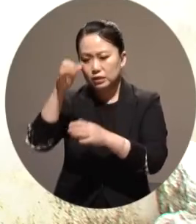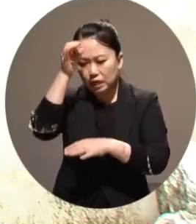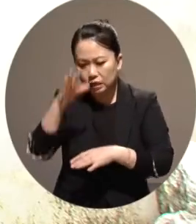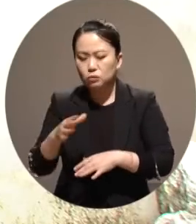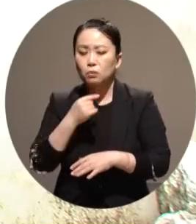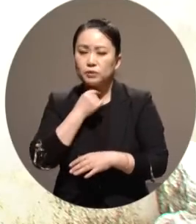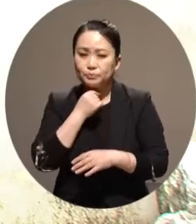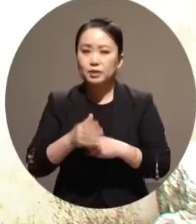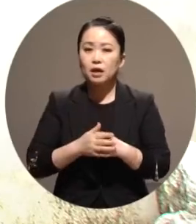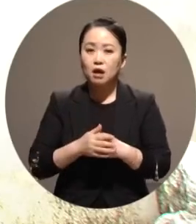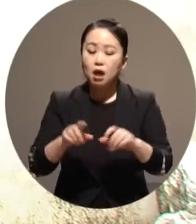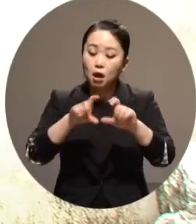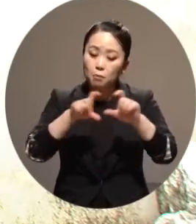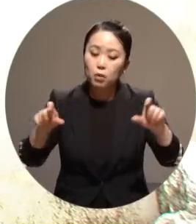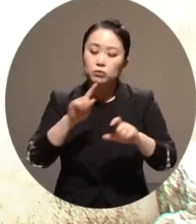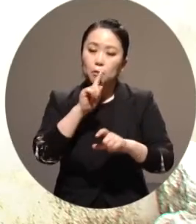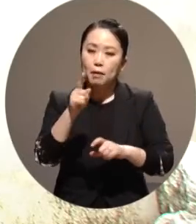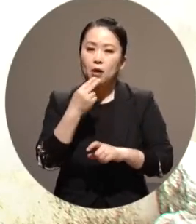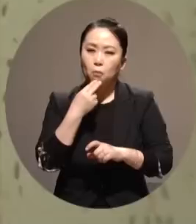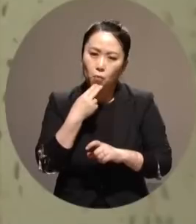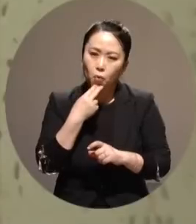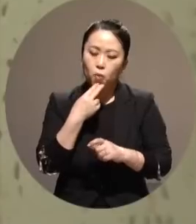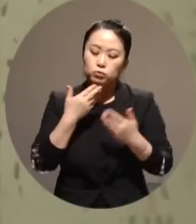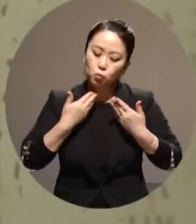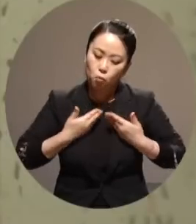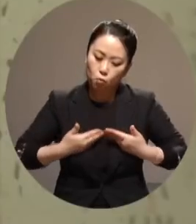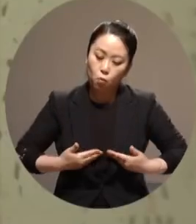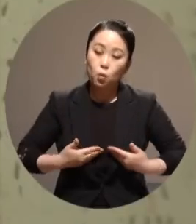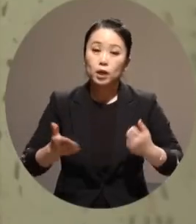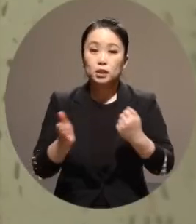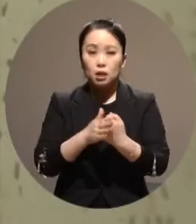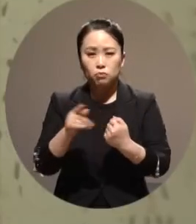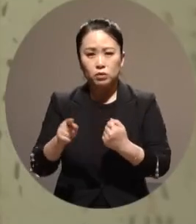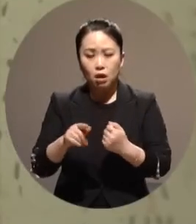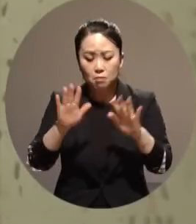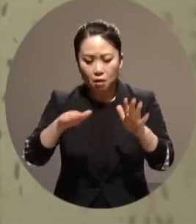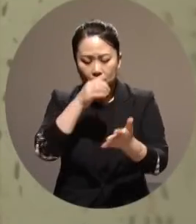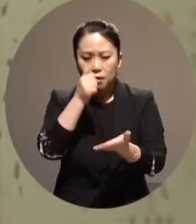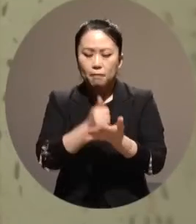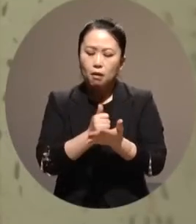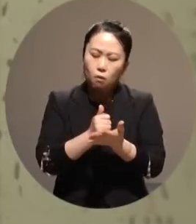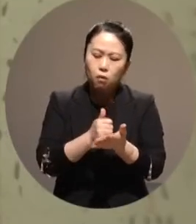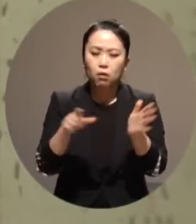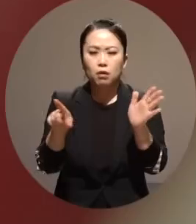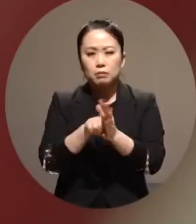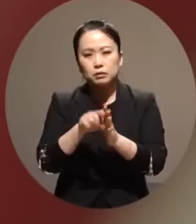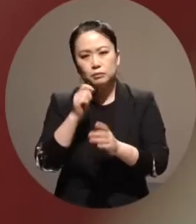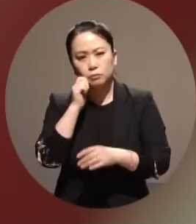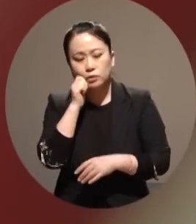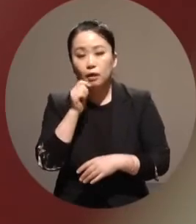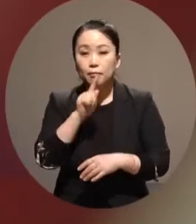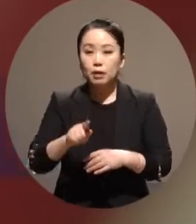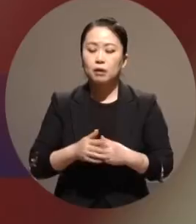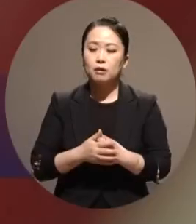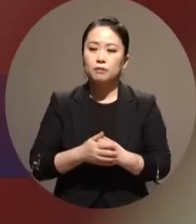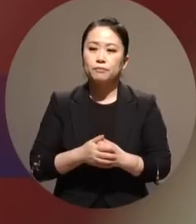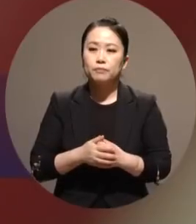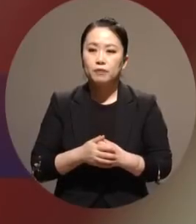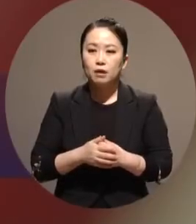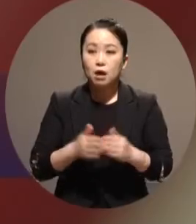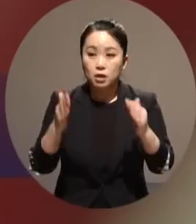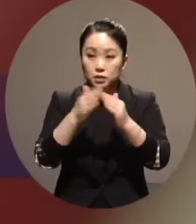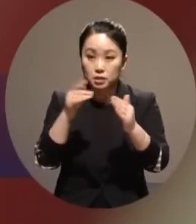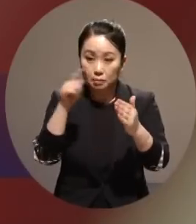평소 말이 없고 조용한 성격이어서 이웃 주민들은 이번 범행이 믿기지 않는다고 합니다. 이 집을 안에 들어가서 내가